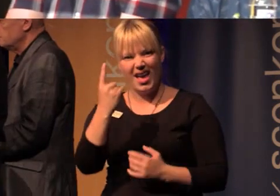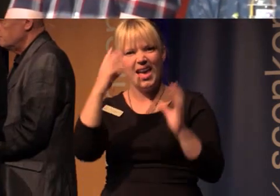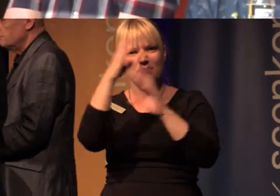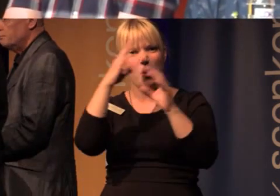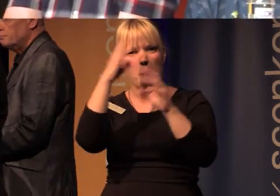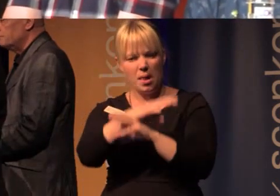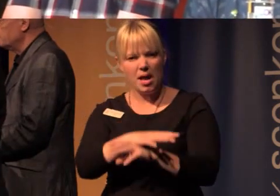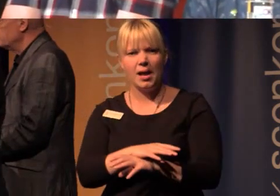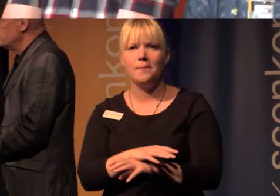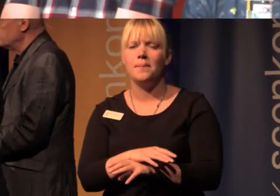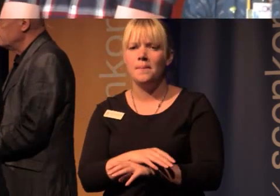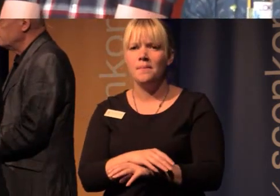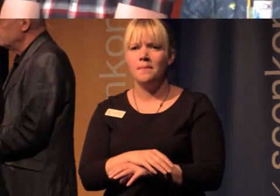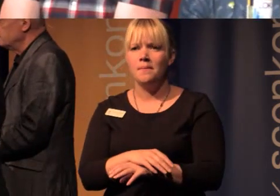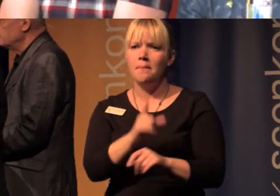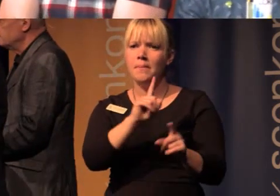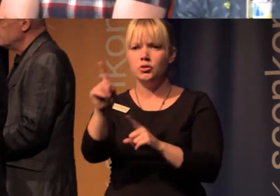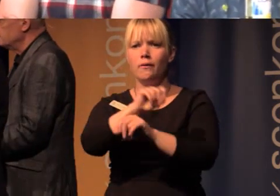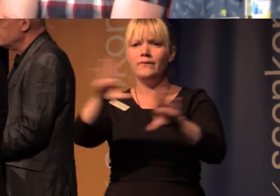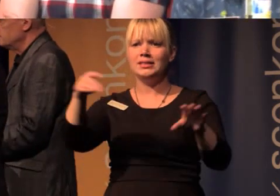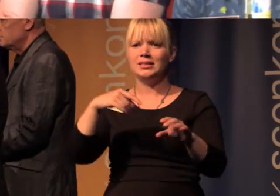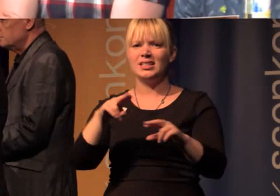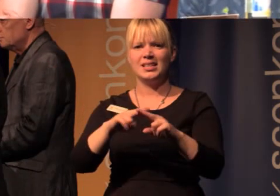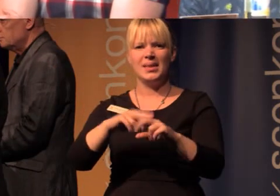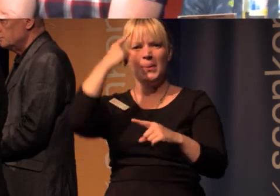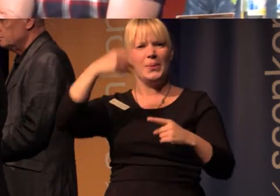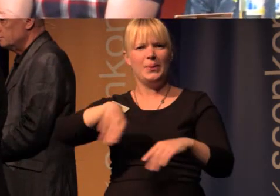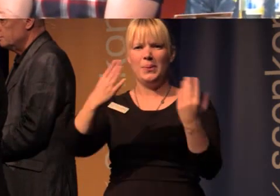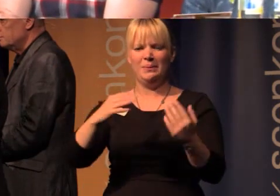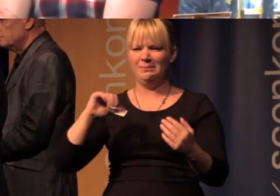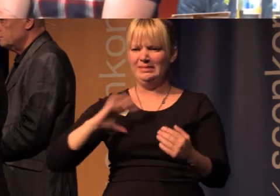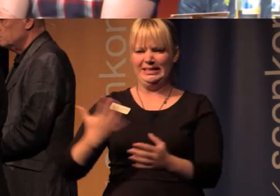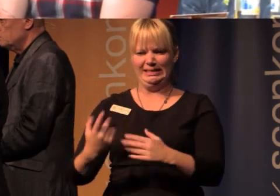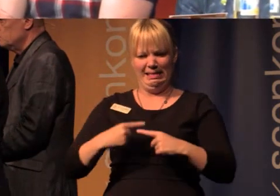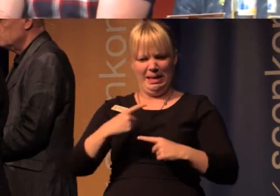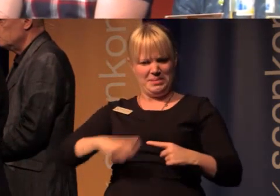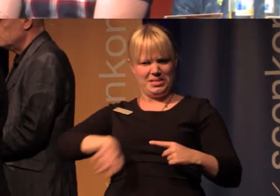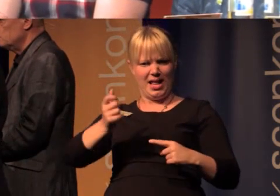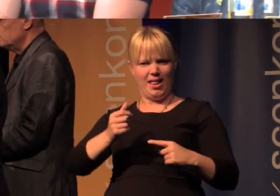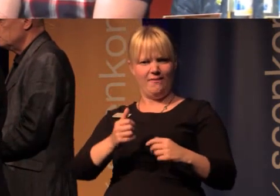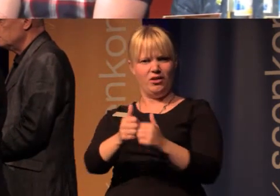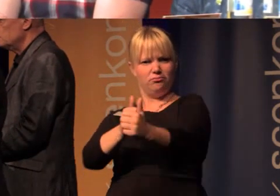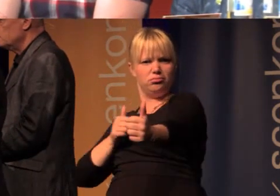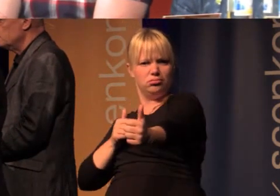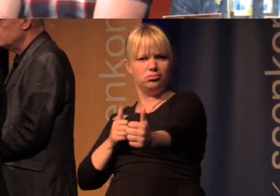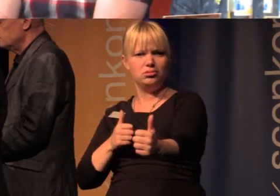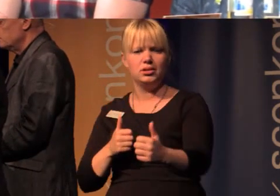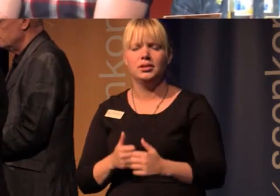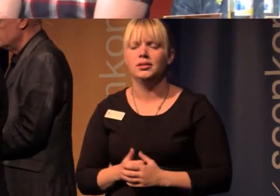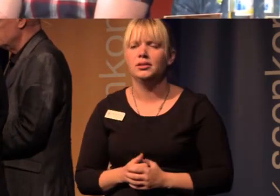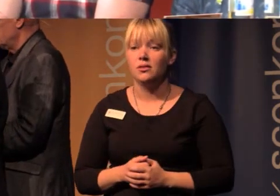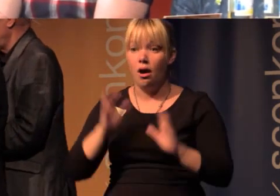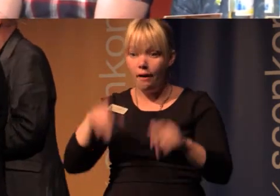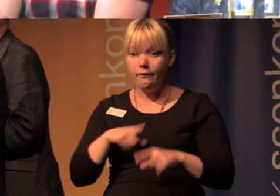flesta människor upplever att kulturen är långt ifrån dem och att kulturen genom det här systemet man har haft då i 30-40 års